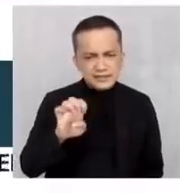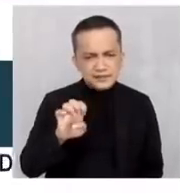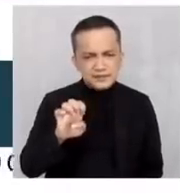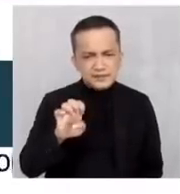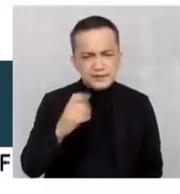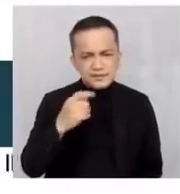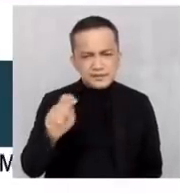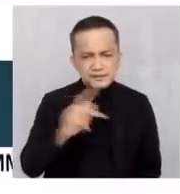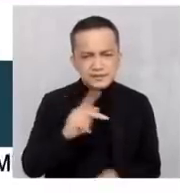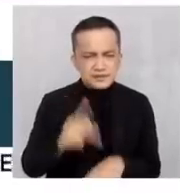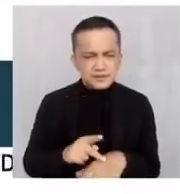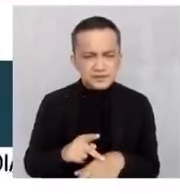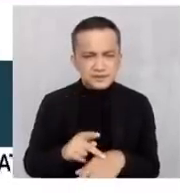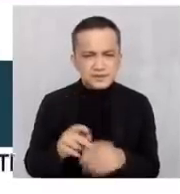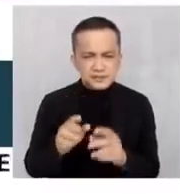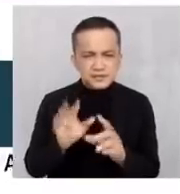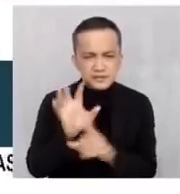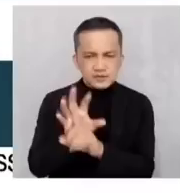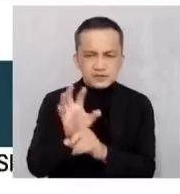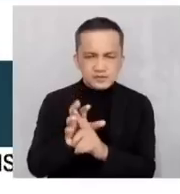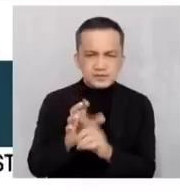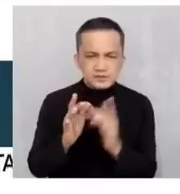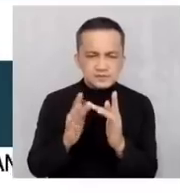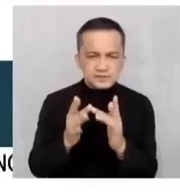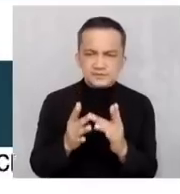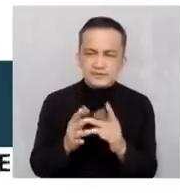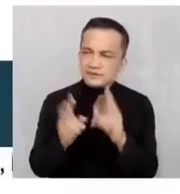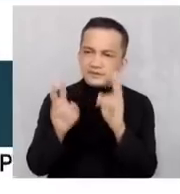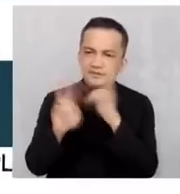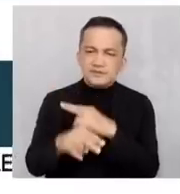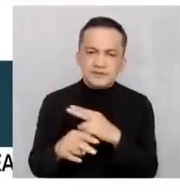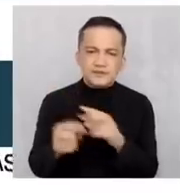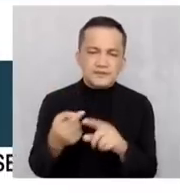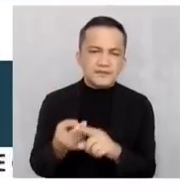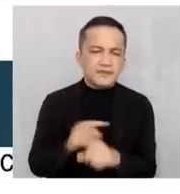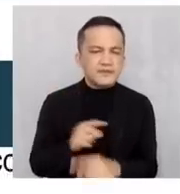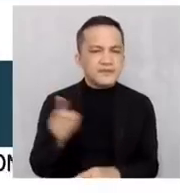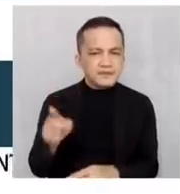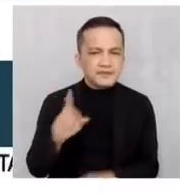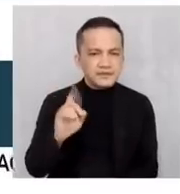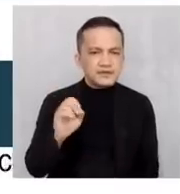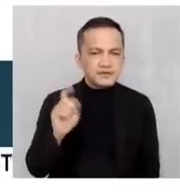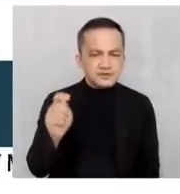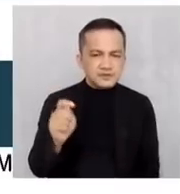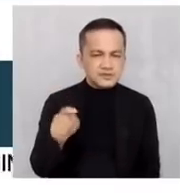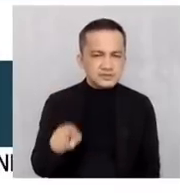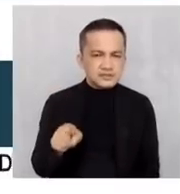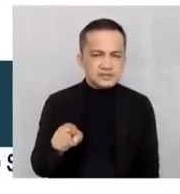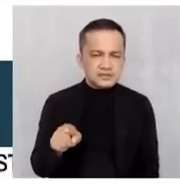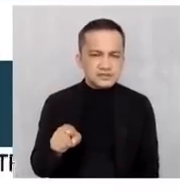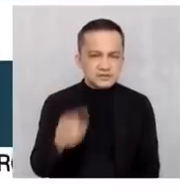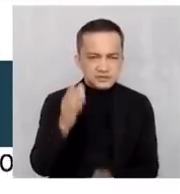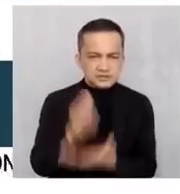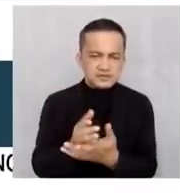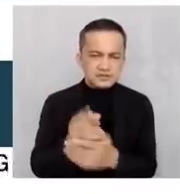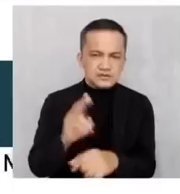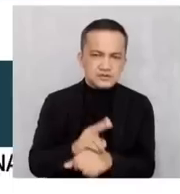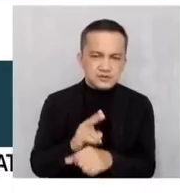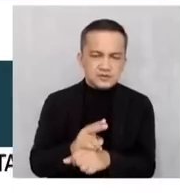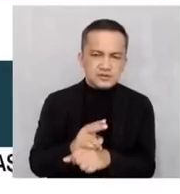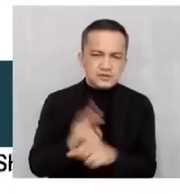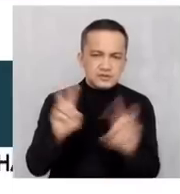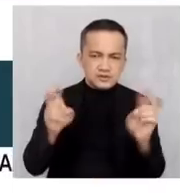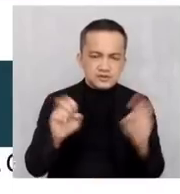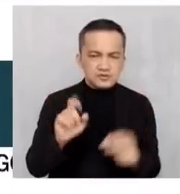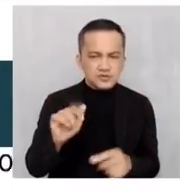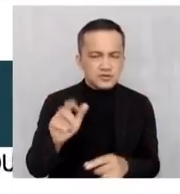Congresswoman. And still, we don't see any signs coming from the DOT that they will cease to use the slogan.